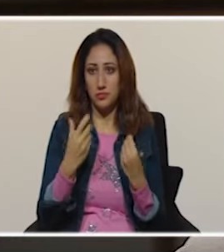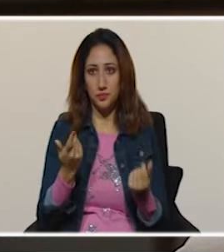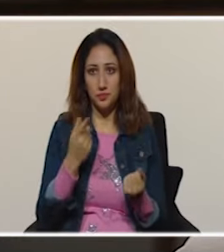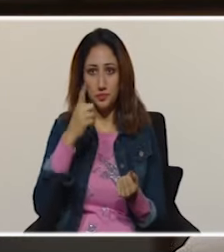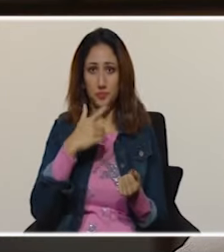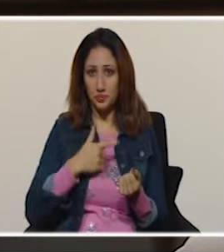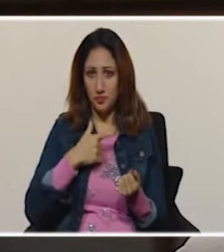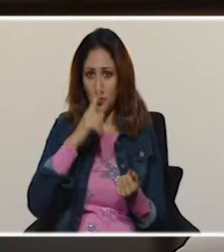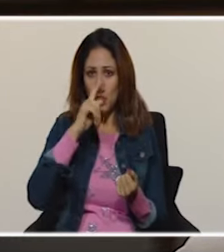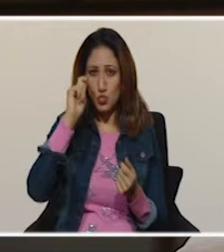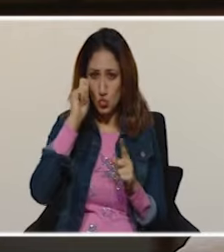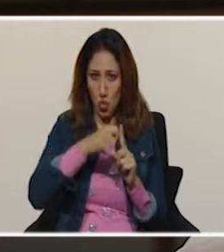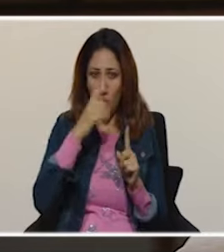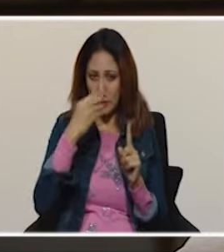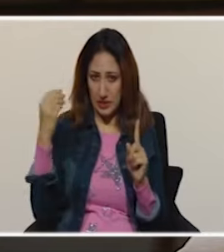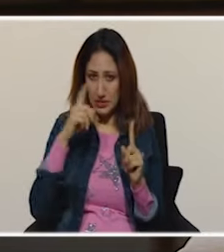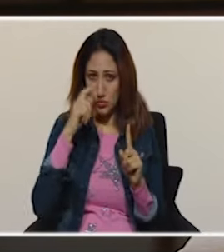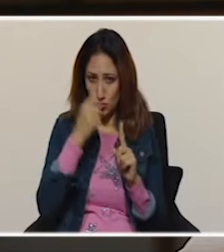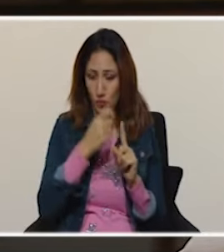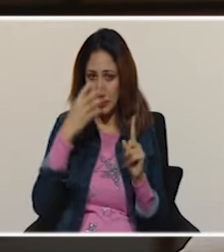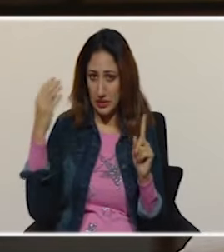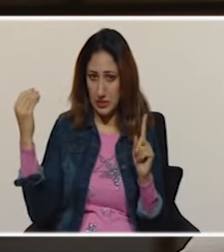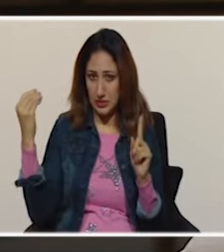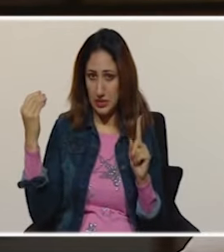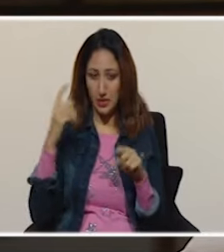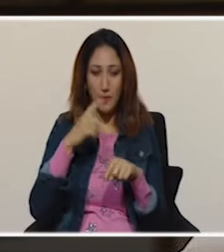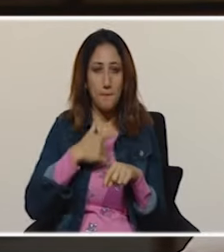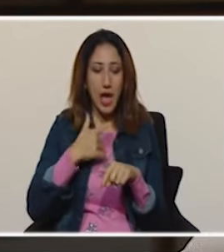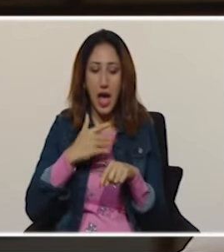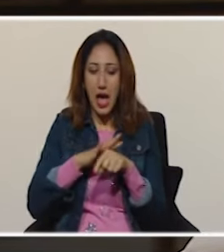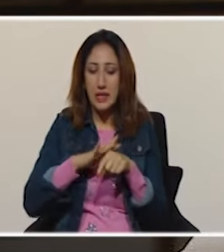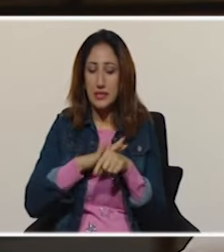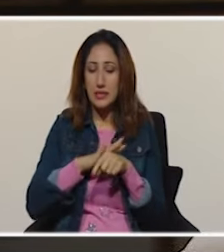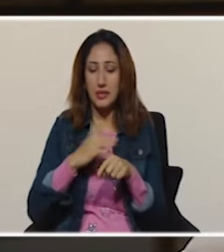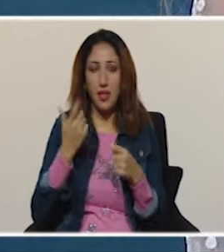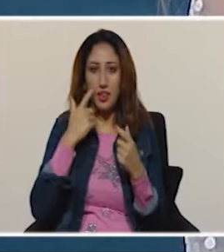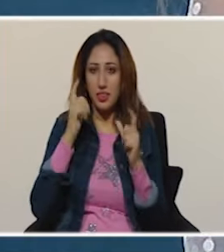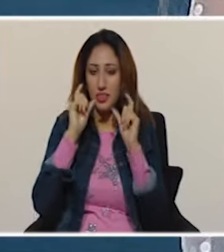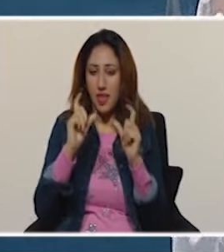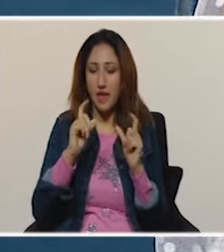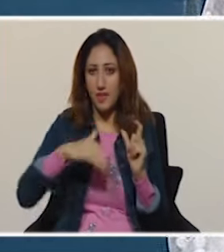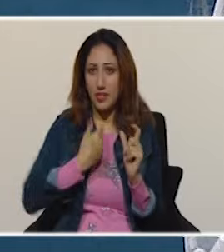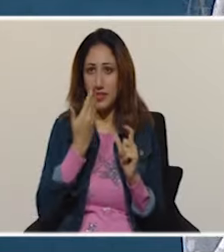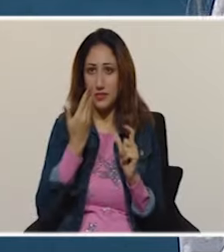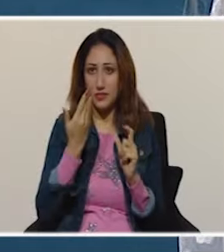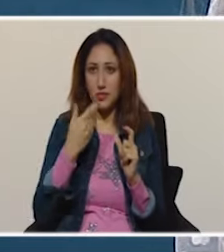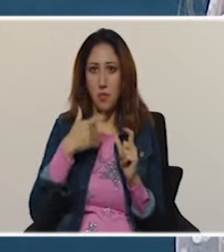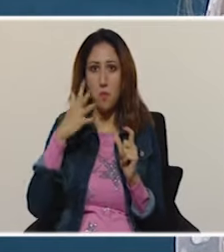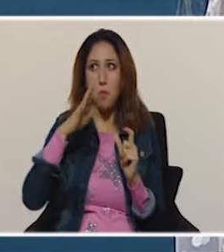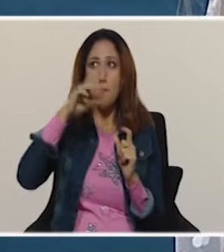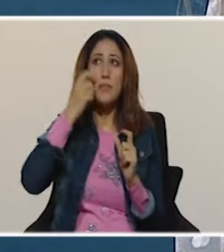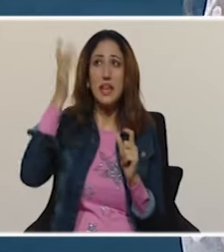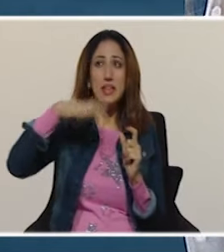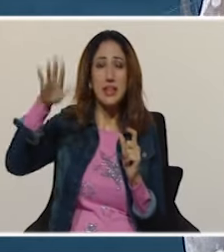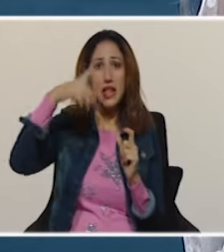حسيتي بالظلم الشديد؟ إمتى حسيتي بالقهر الشديد؟ وحسيتي إنك أنت مش قادرة تدافع عن نفسك؟ يمكن لما بتفهم غلط أو لما الشيء اللي